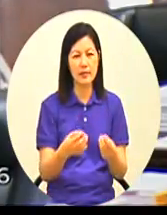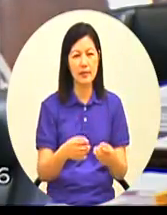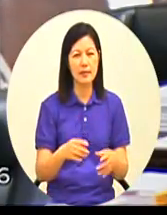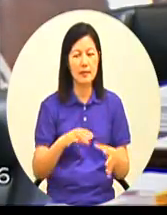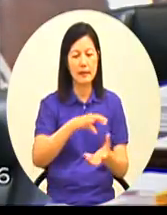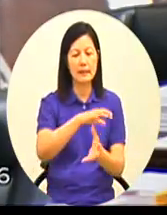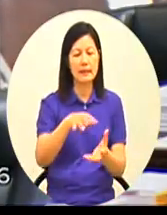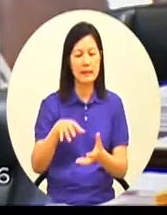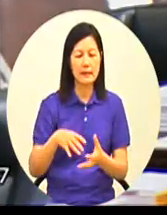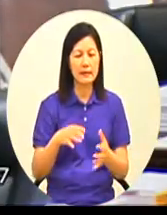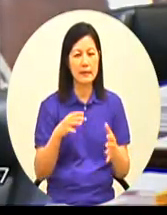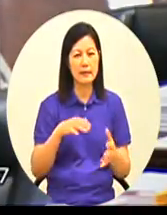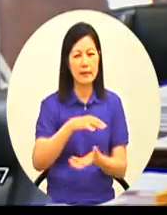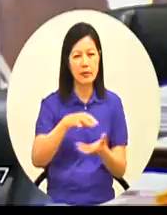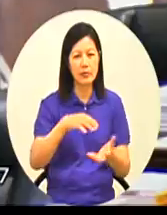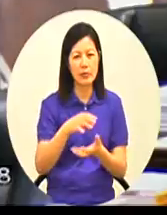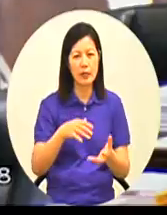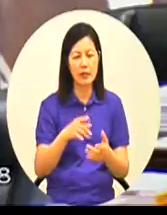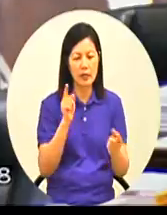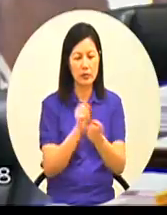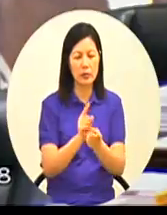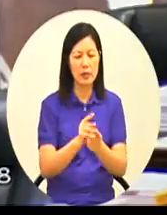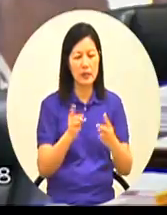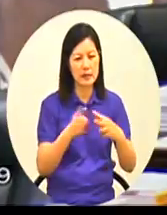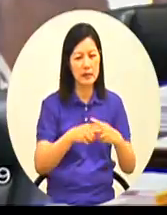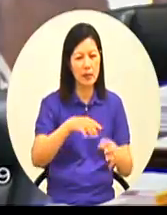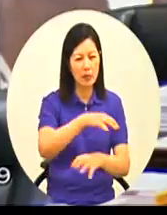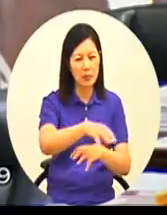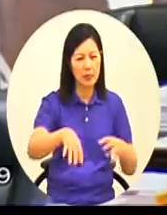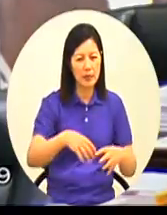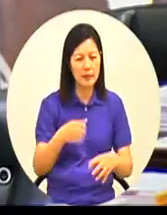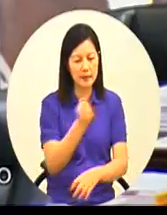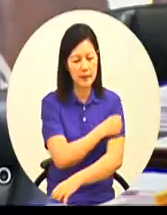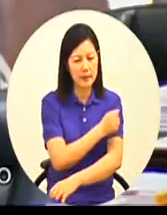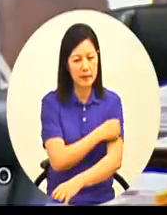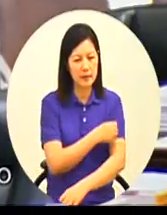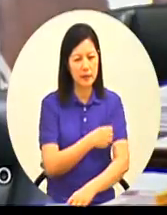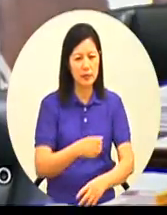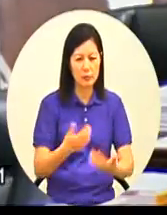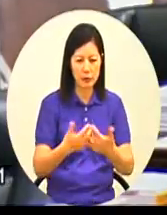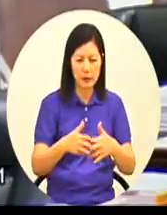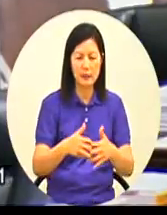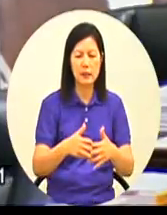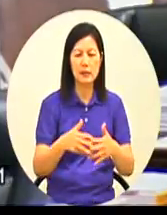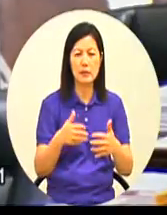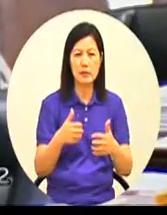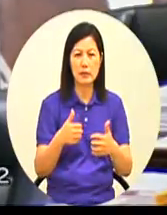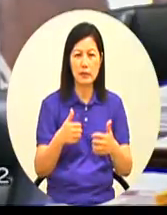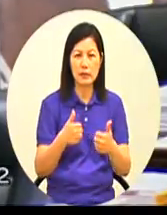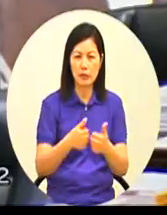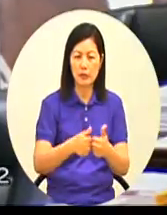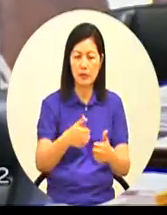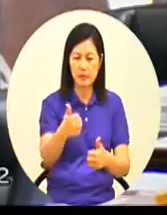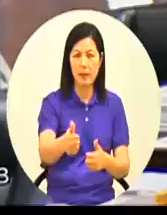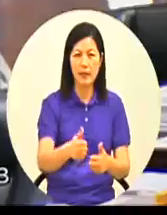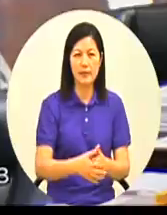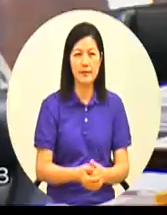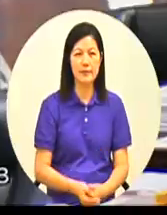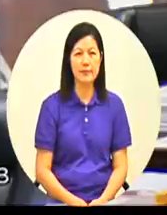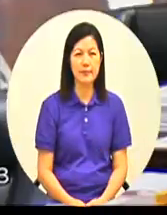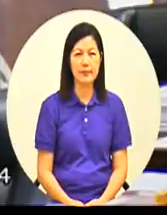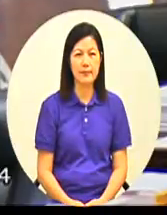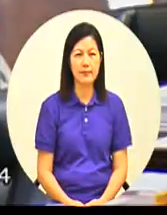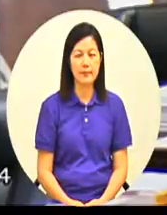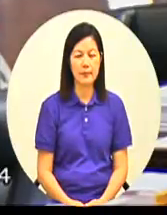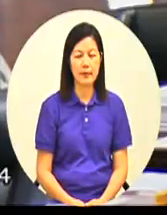种小环境比较辛苦的哦，是大好机会，没有什么常规，不是没有常规了，要打破这个包括国